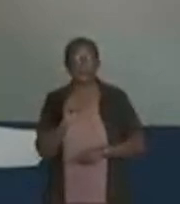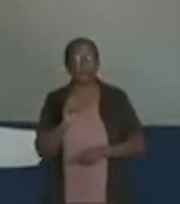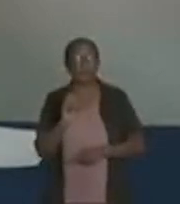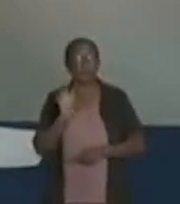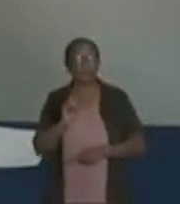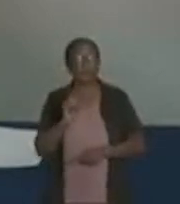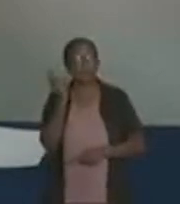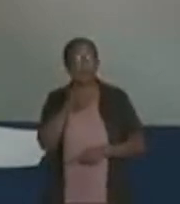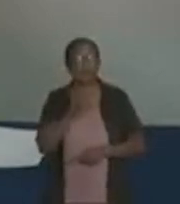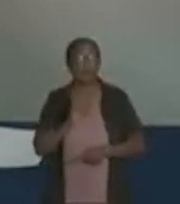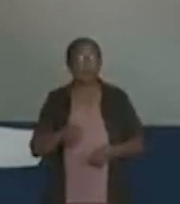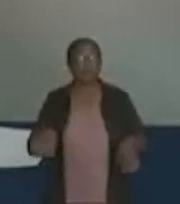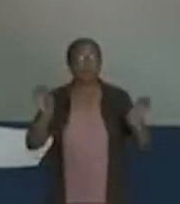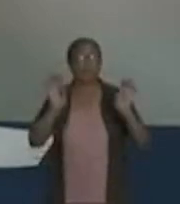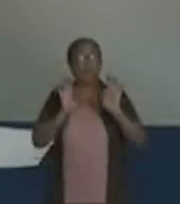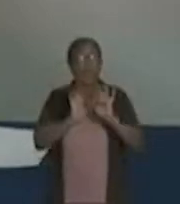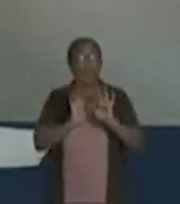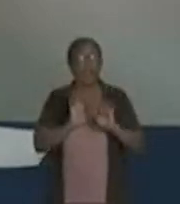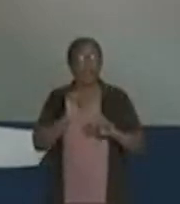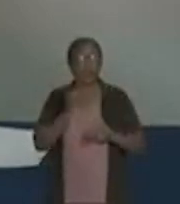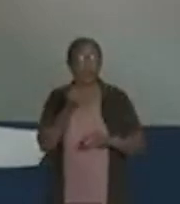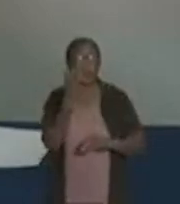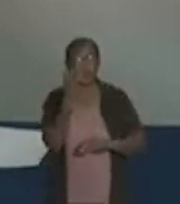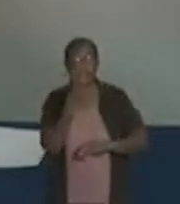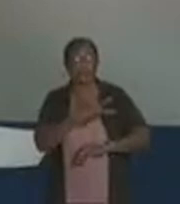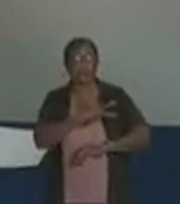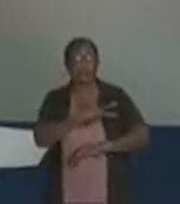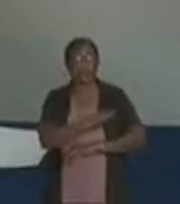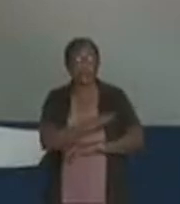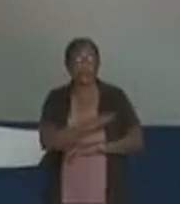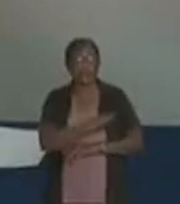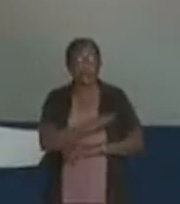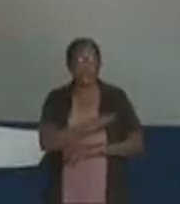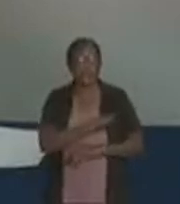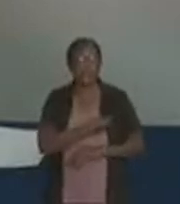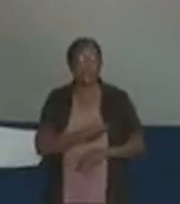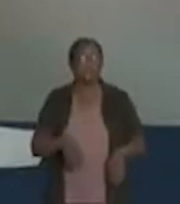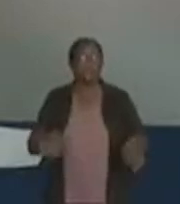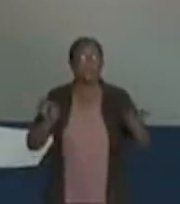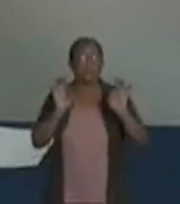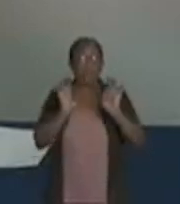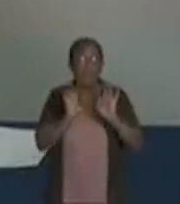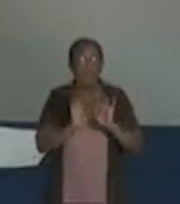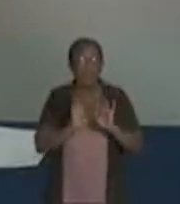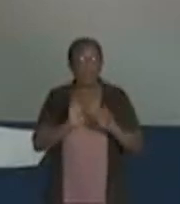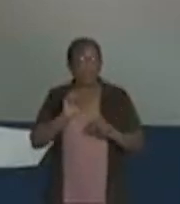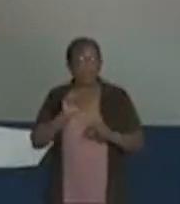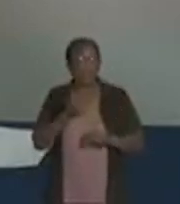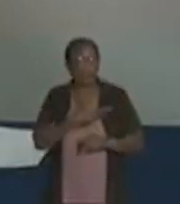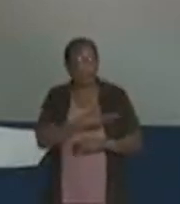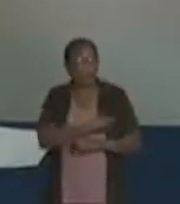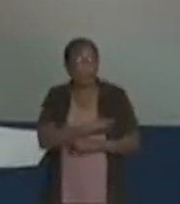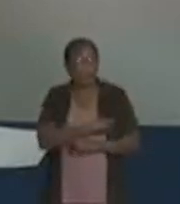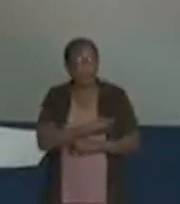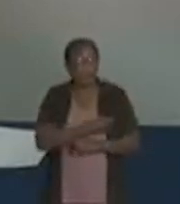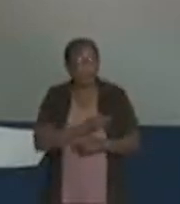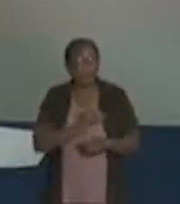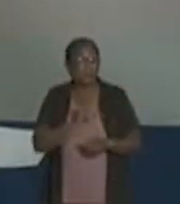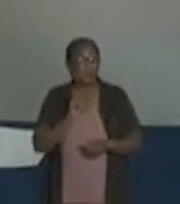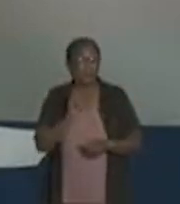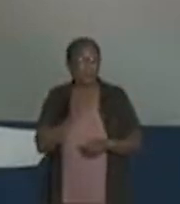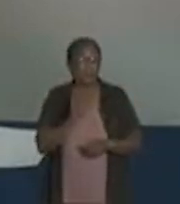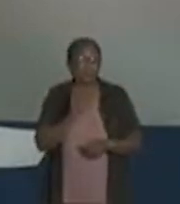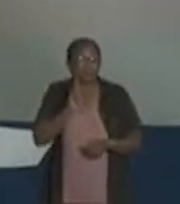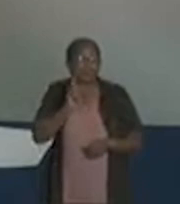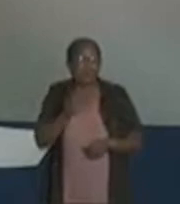wel heel belangrijk is. Dus boosters zijn heel erg belangrijk. Boosters zijn overigens niet iets uitzonderlijks. Dat is iets